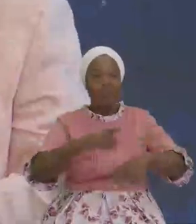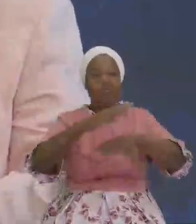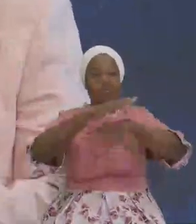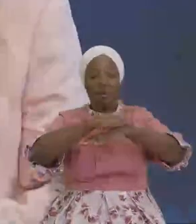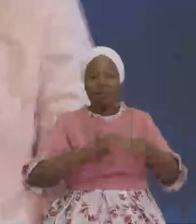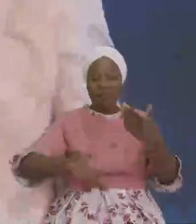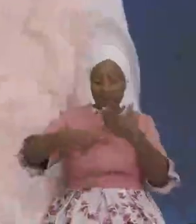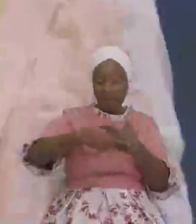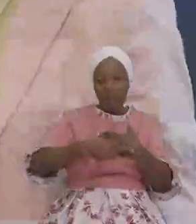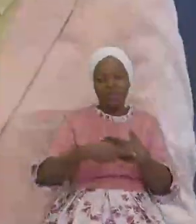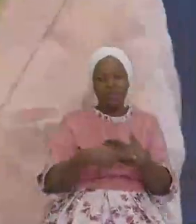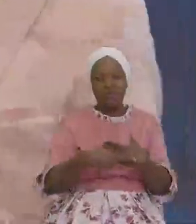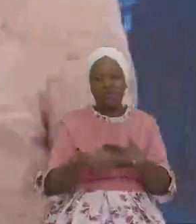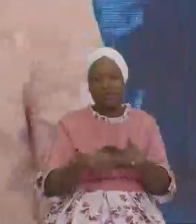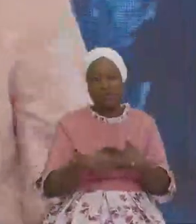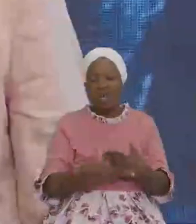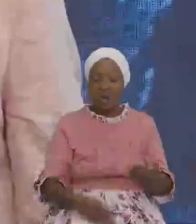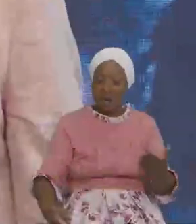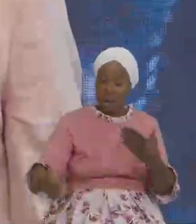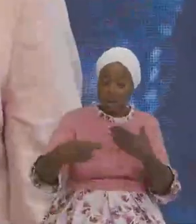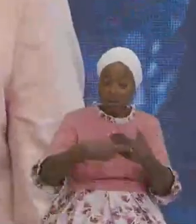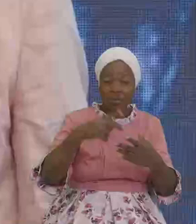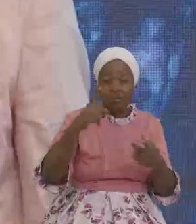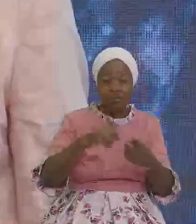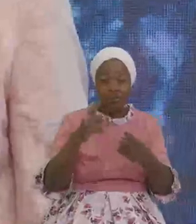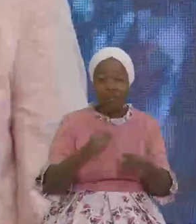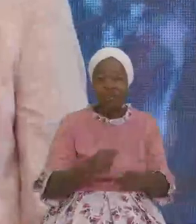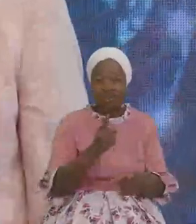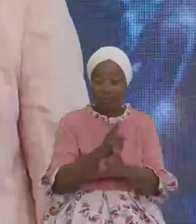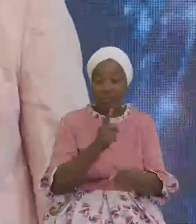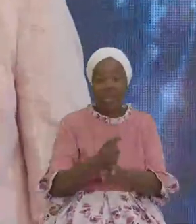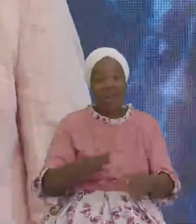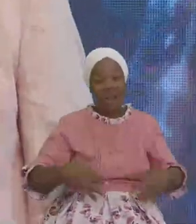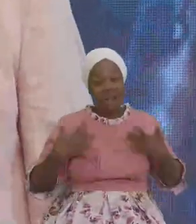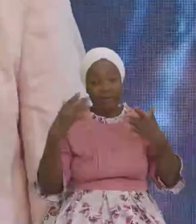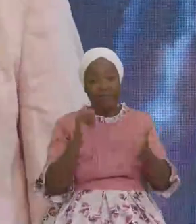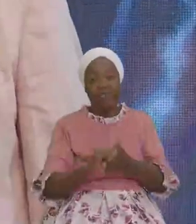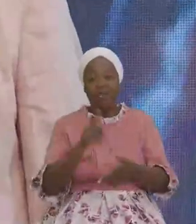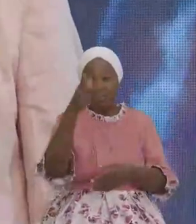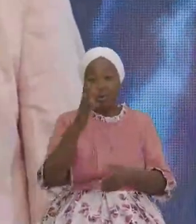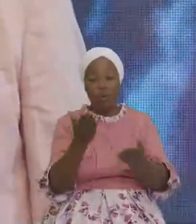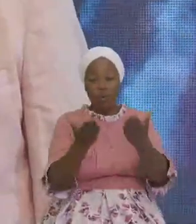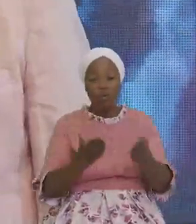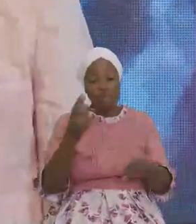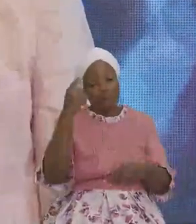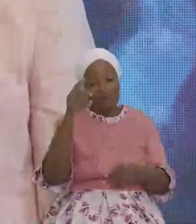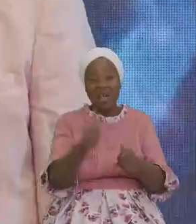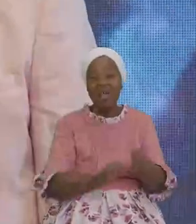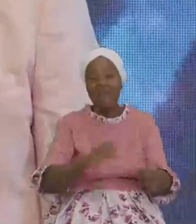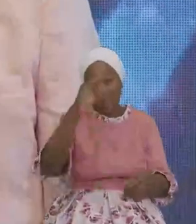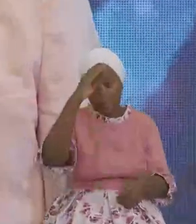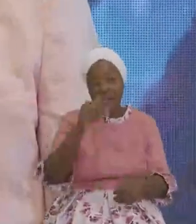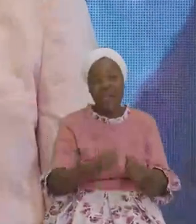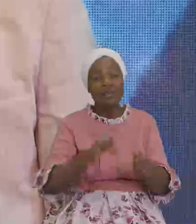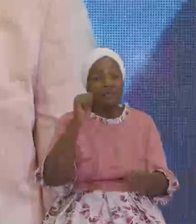Je vous donnerai de la restauration. La restauration à la vie originale